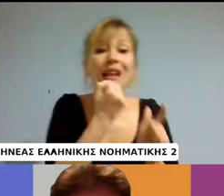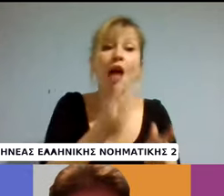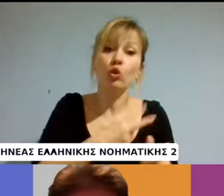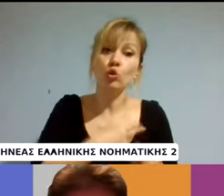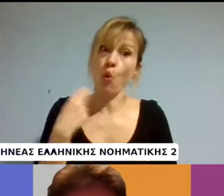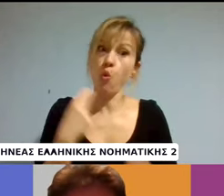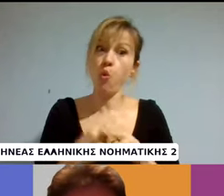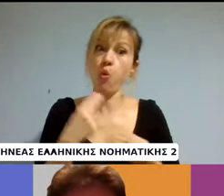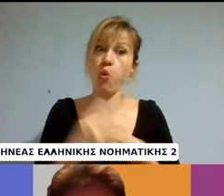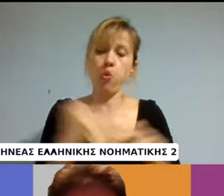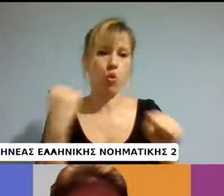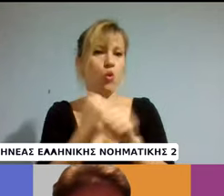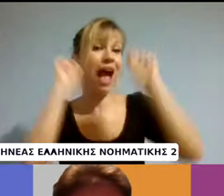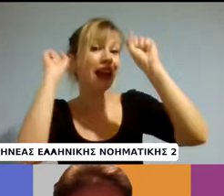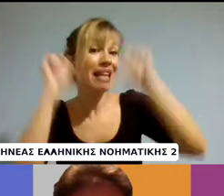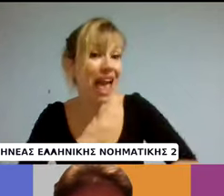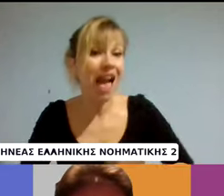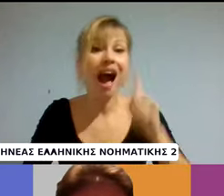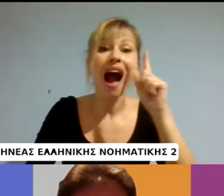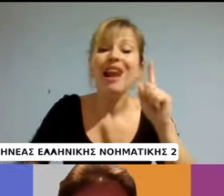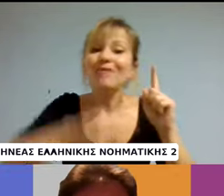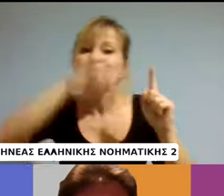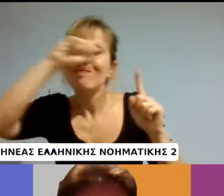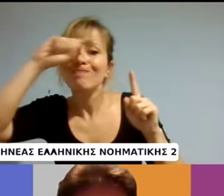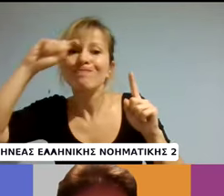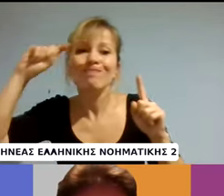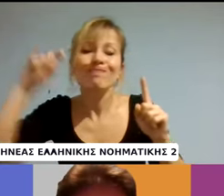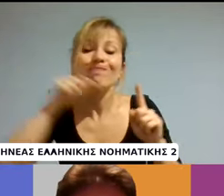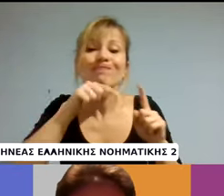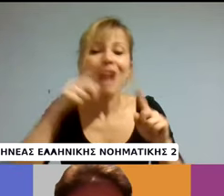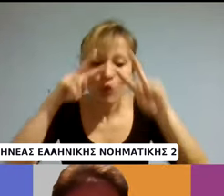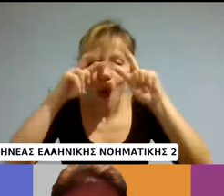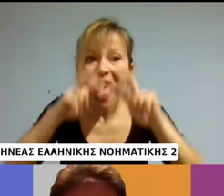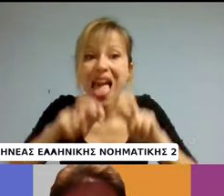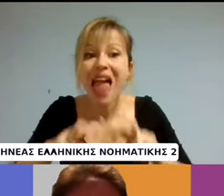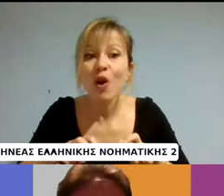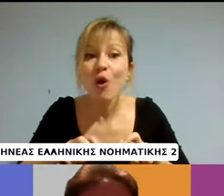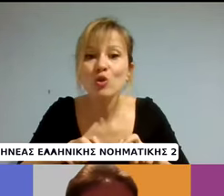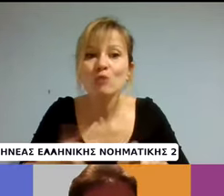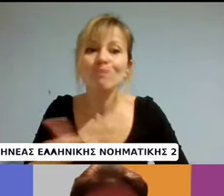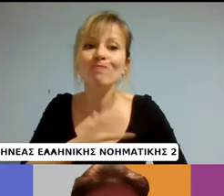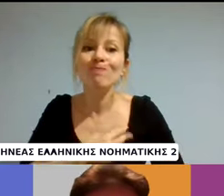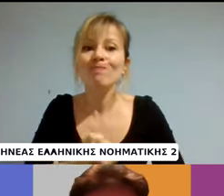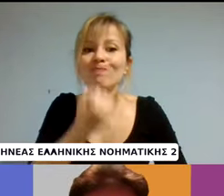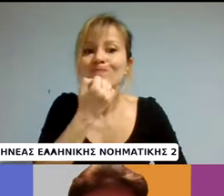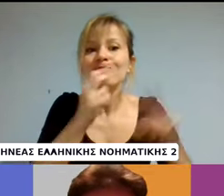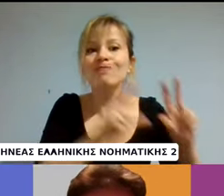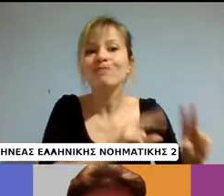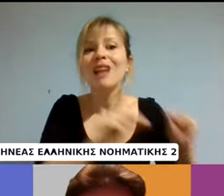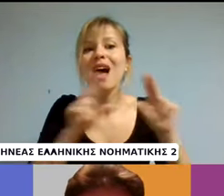Άρα είναι λίγο δύσκολο να πούμε ότι η επιμέλεια, τουλάχιστον η γλωσσική επιμέλεια, θα έχει τη μορφή του να